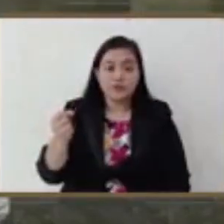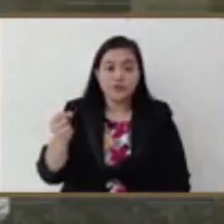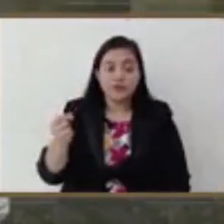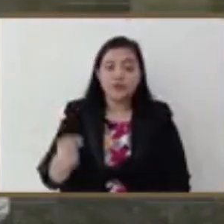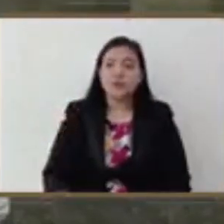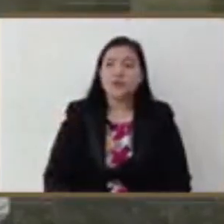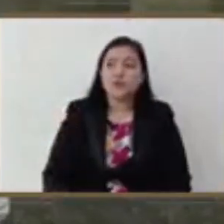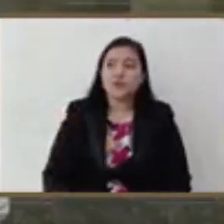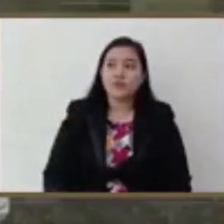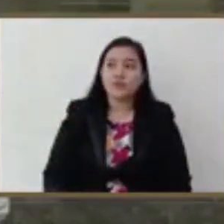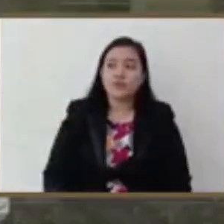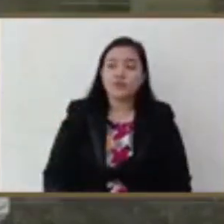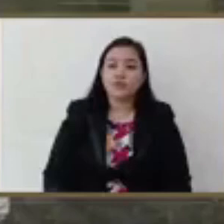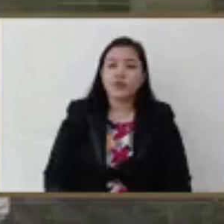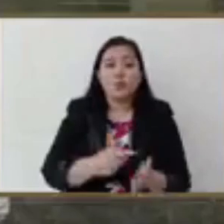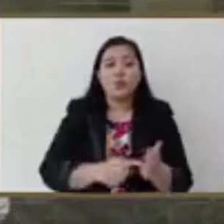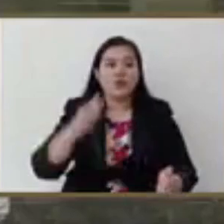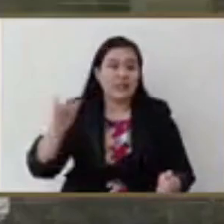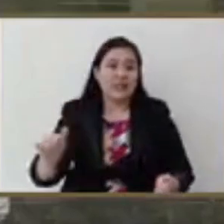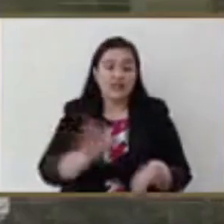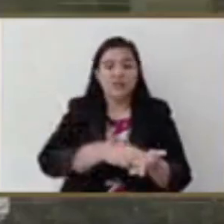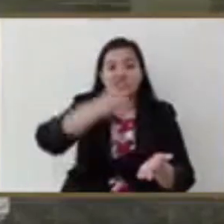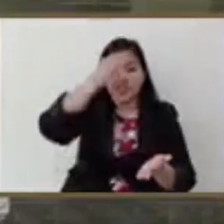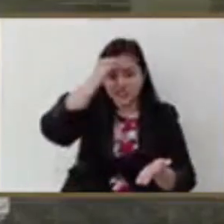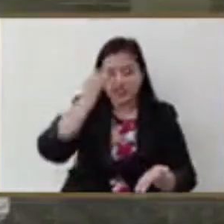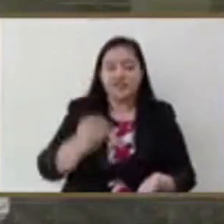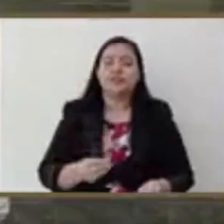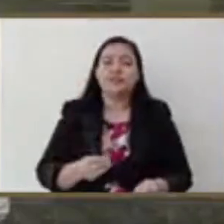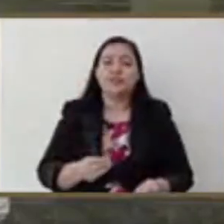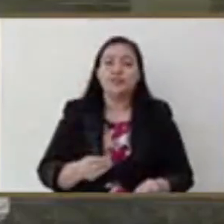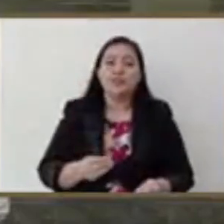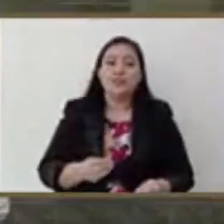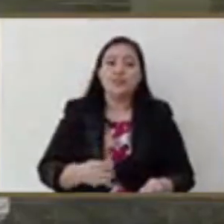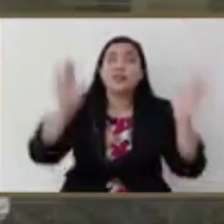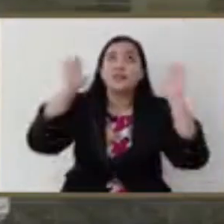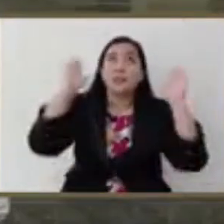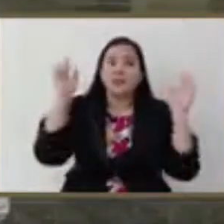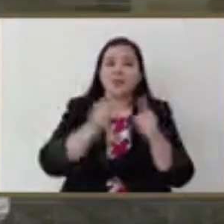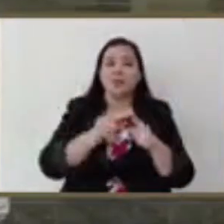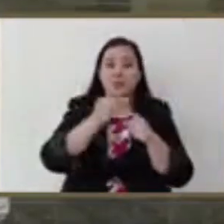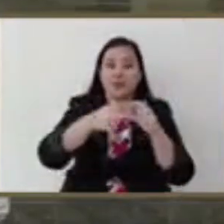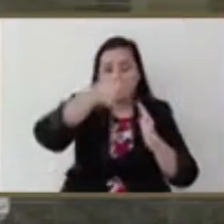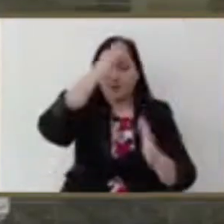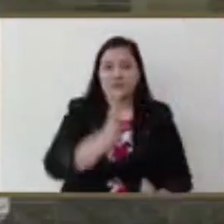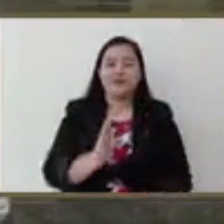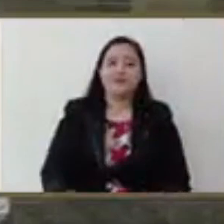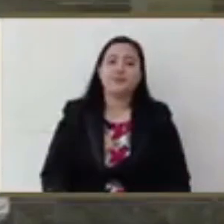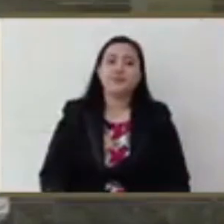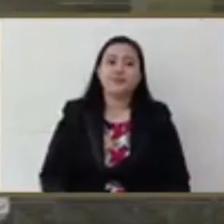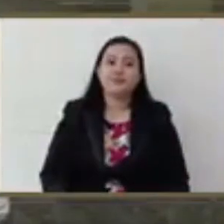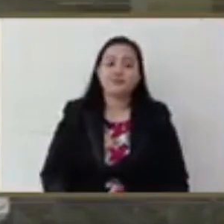nila, pinakontrol nila sa salita ng Diyos. I hope this message is clear tonight.